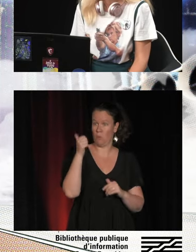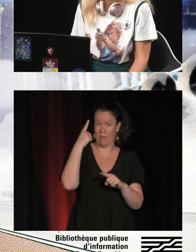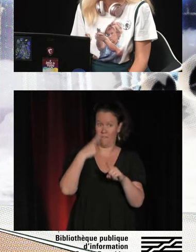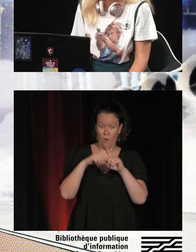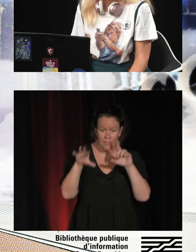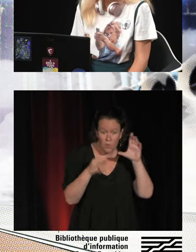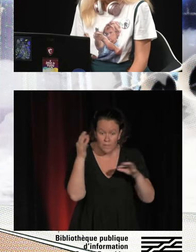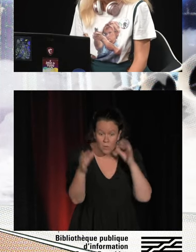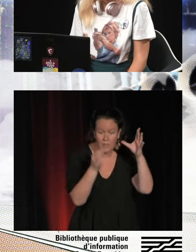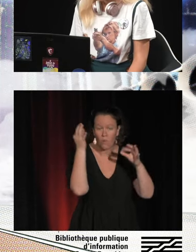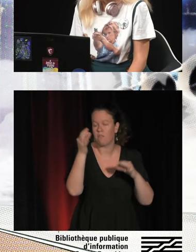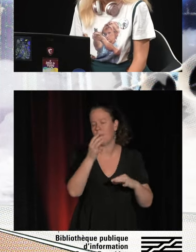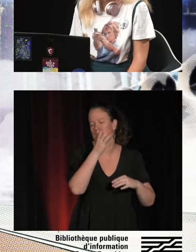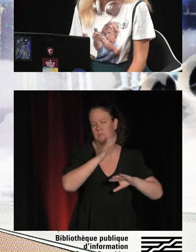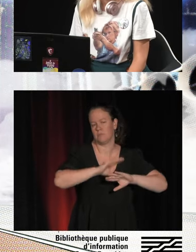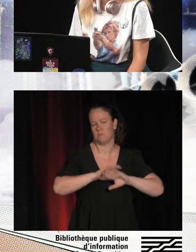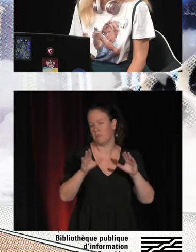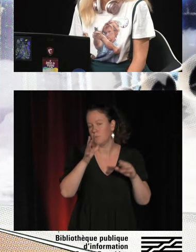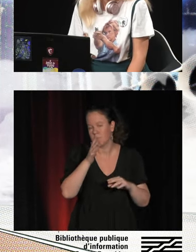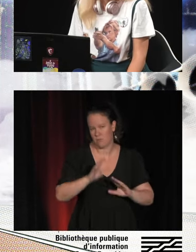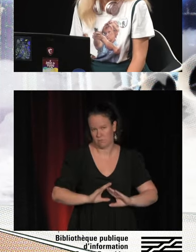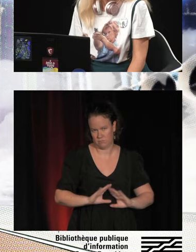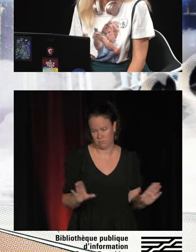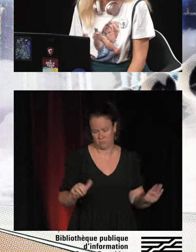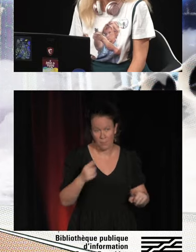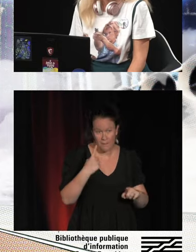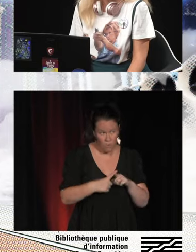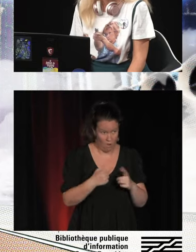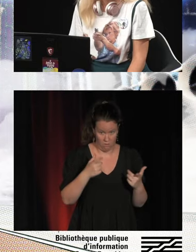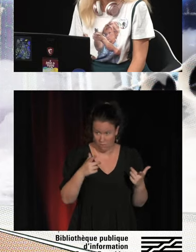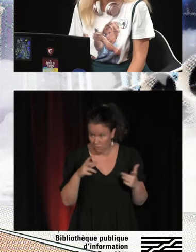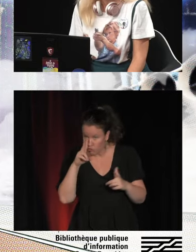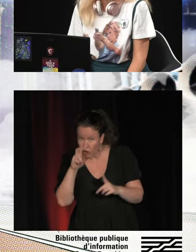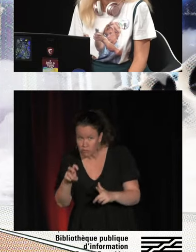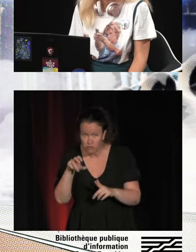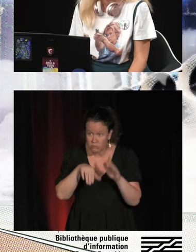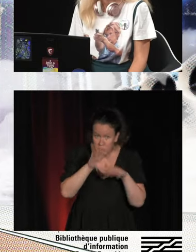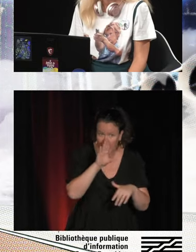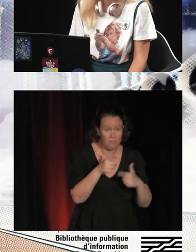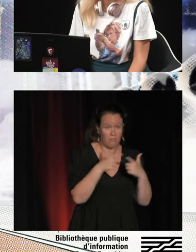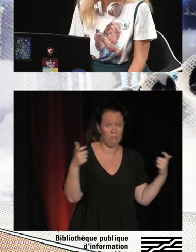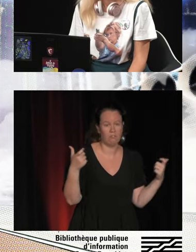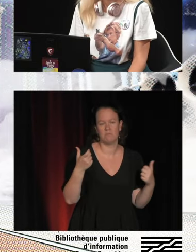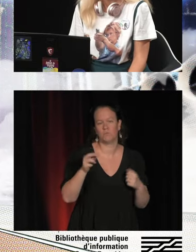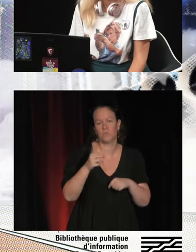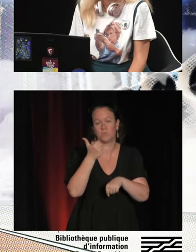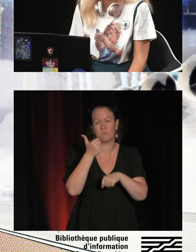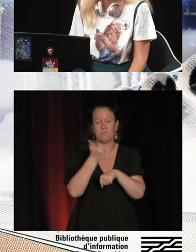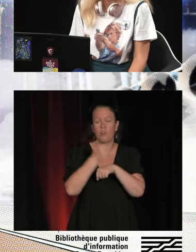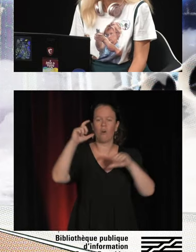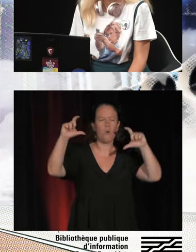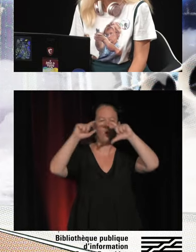jeu, bouge-toi, de finir ce jeu du premier coup, la première fois que vous l'essayez, parce que, enfin, vous allez time out, hein.